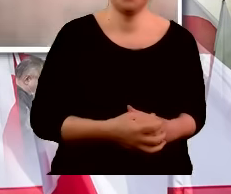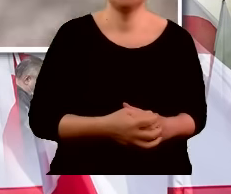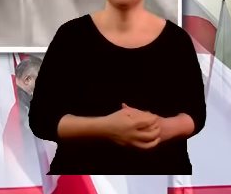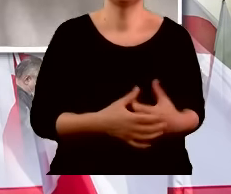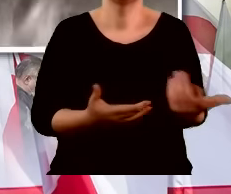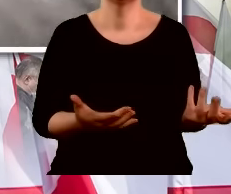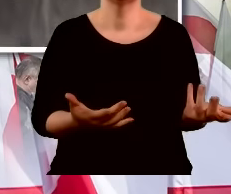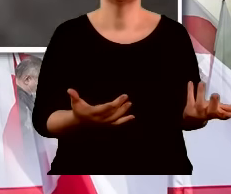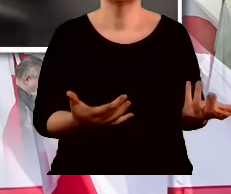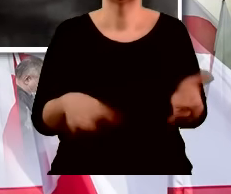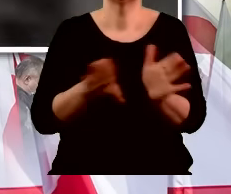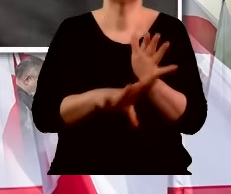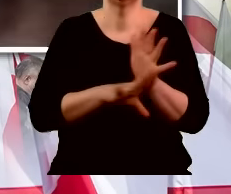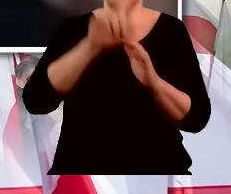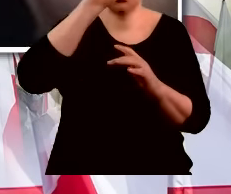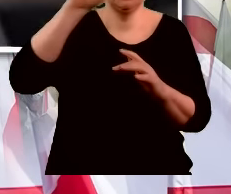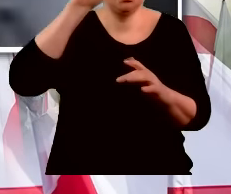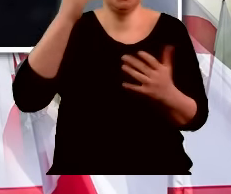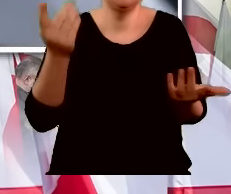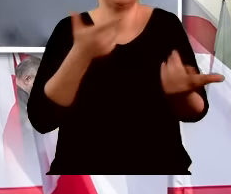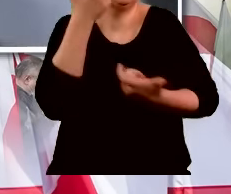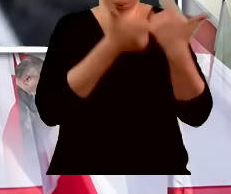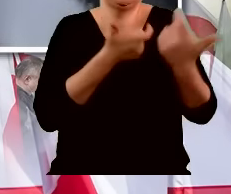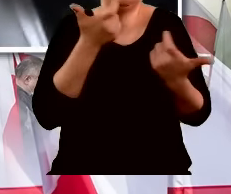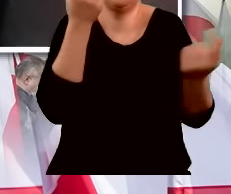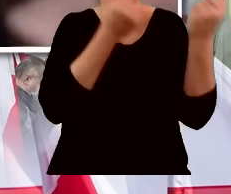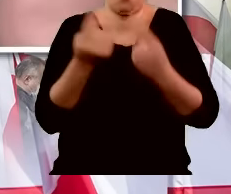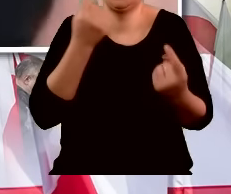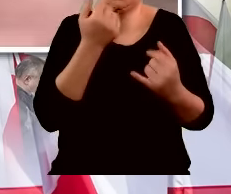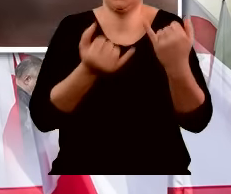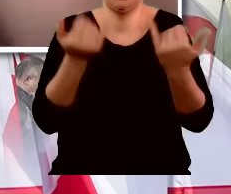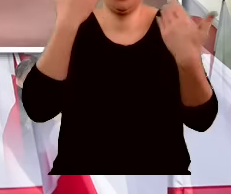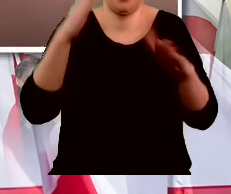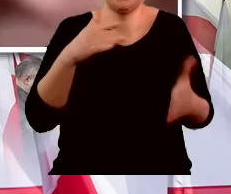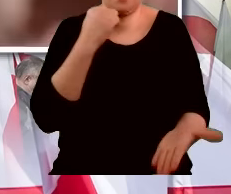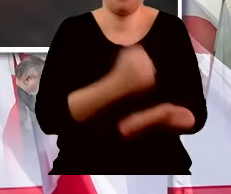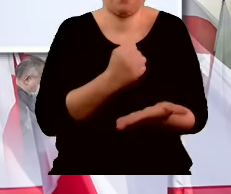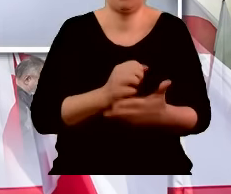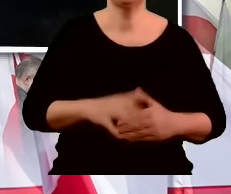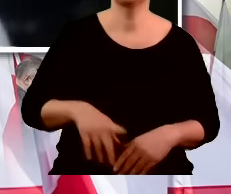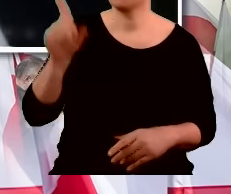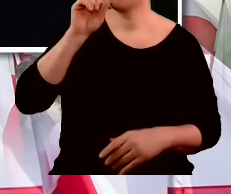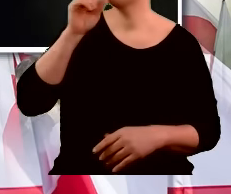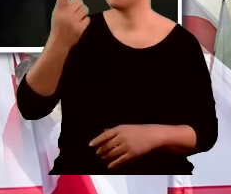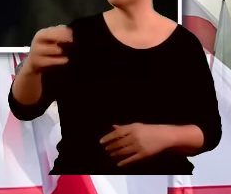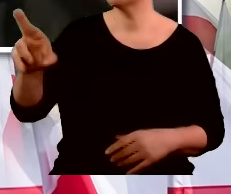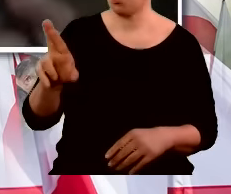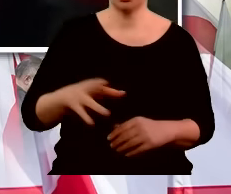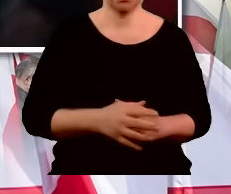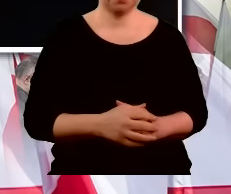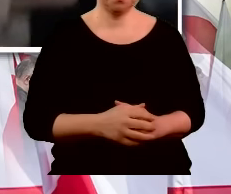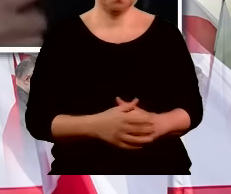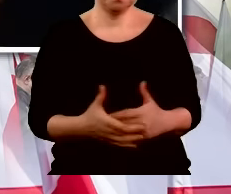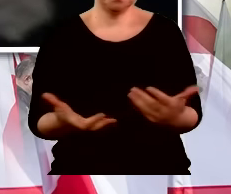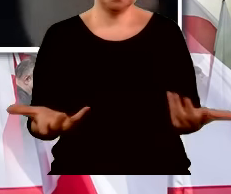wszystkim zwykły człowiek, który na prawie po prostu się nie zna? Panie doktorze. Proszę państwa, sytuacja jest dość prozaiczna i